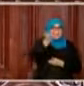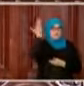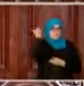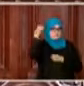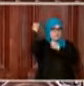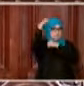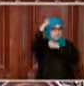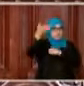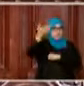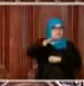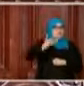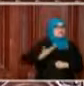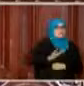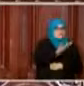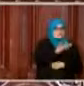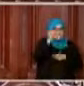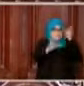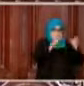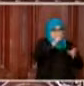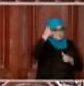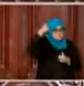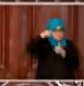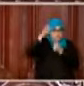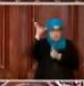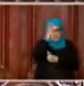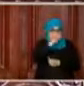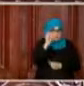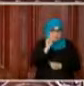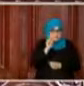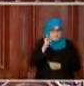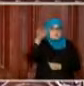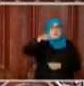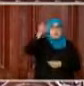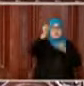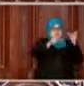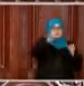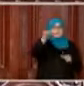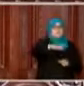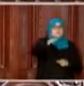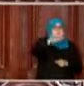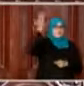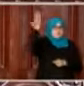وجرحاها، وكل الشهداء الذين ضحوا